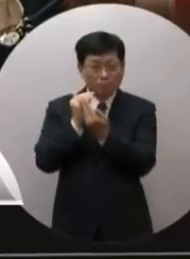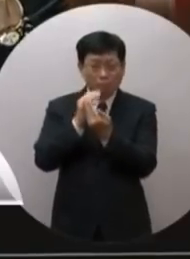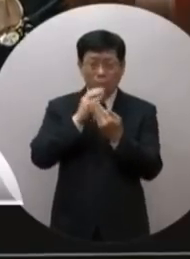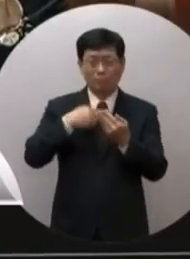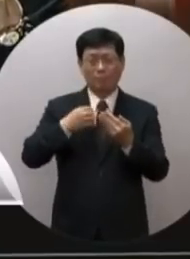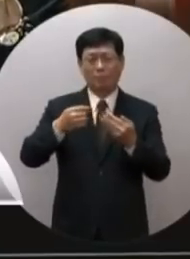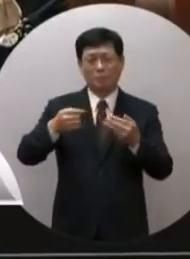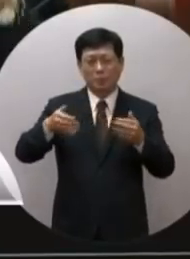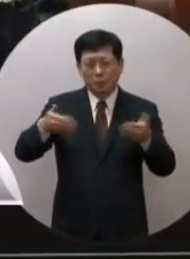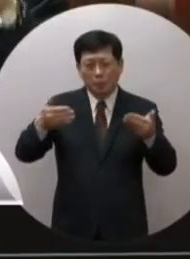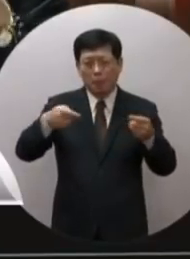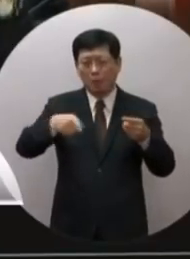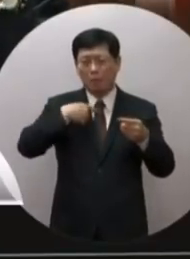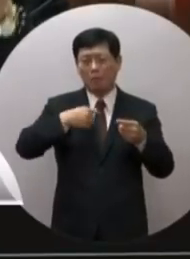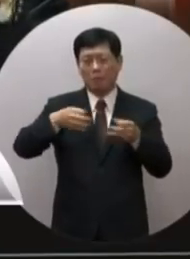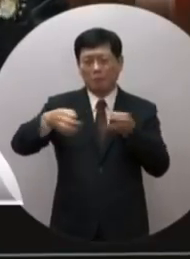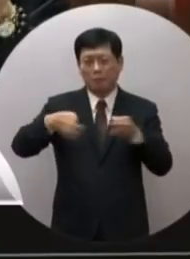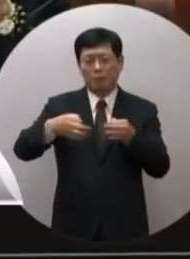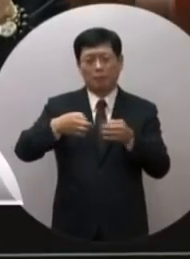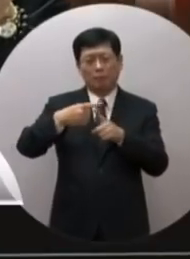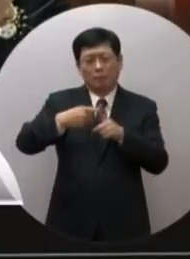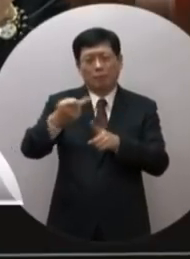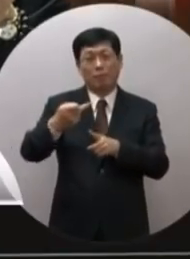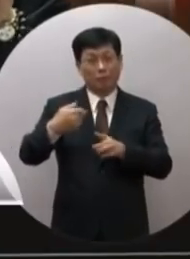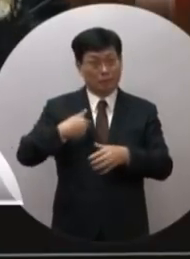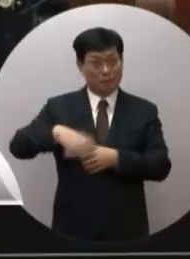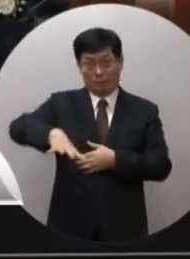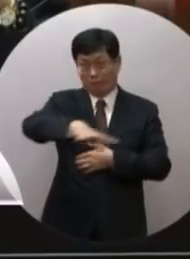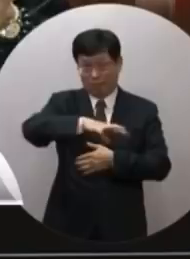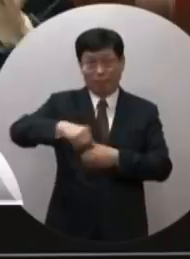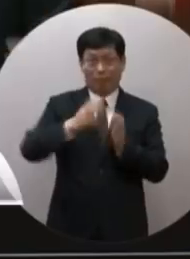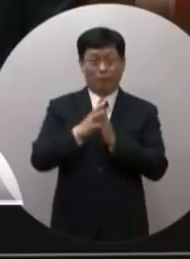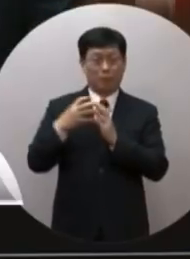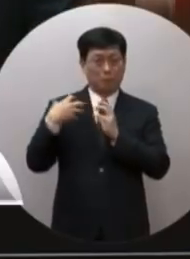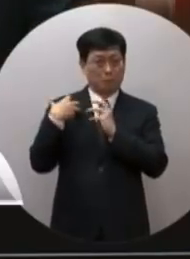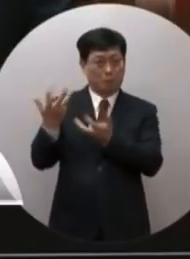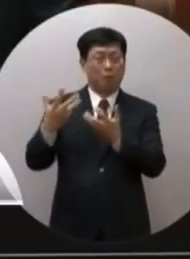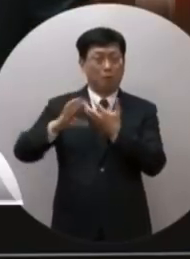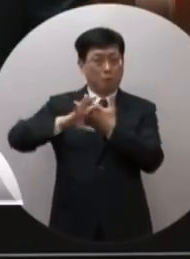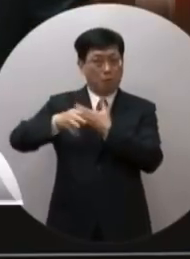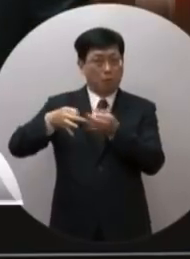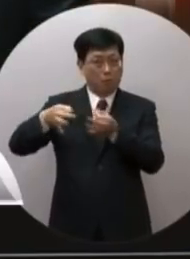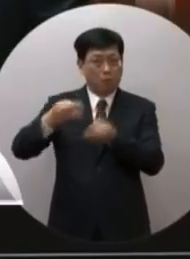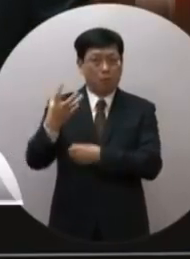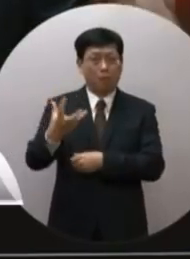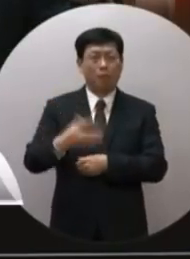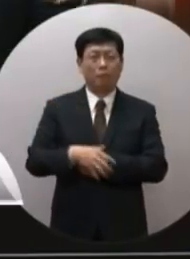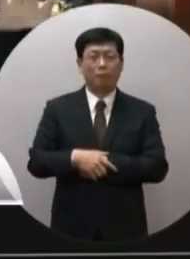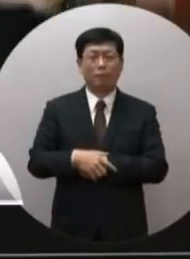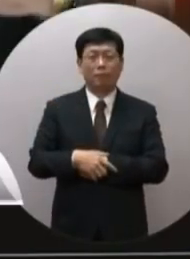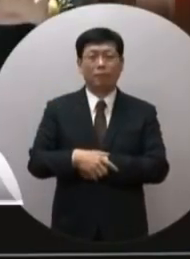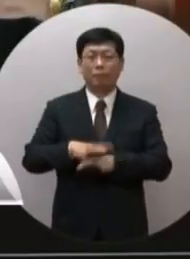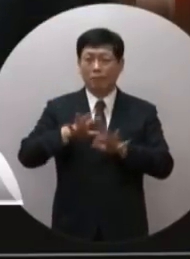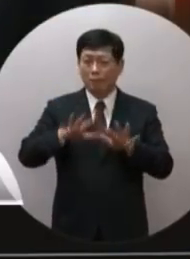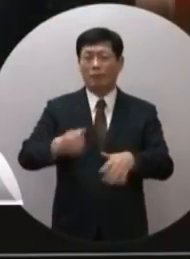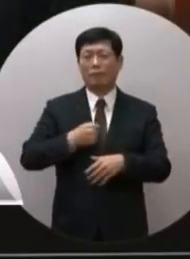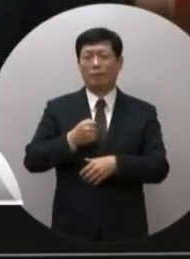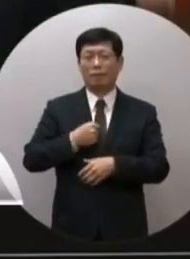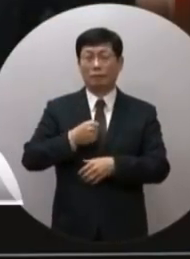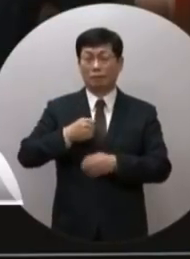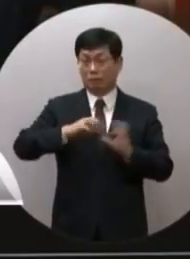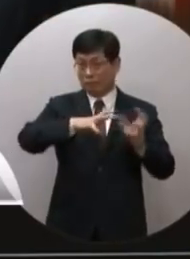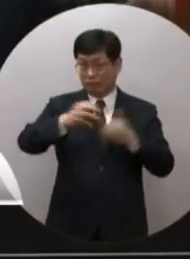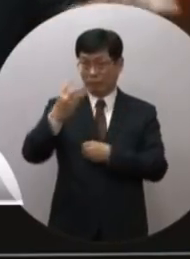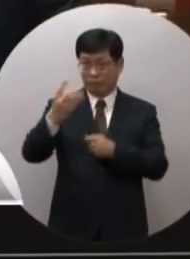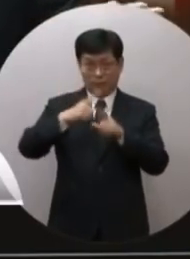场，我们整体的经济的发展都以靠外贸为导向。今天我们当然了解世